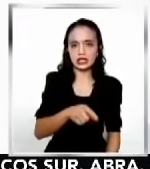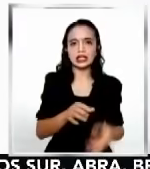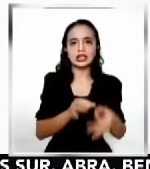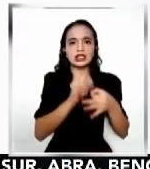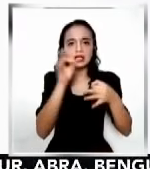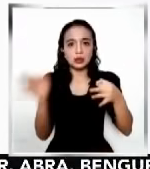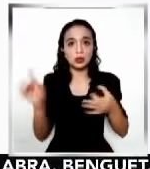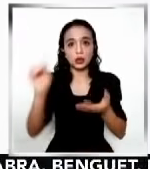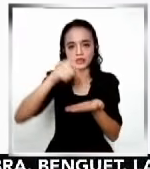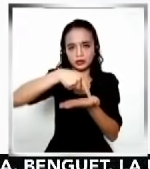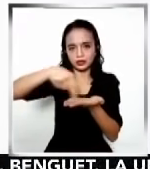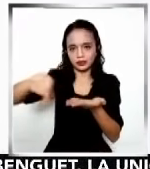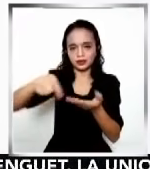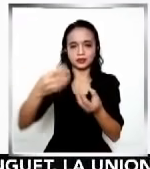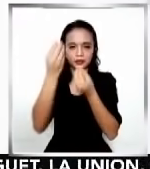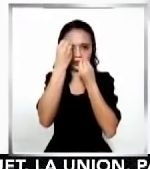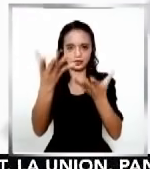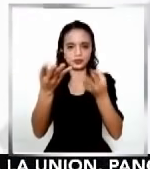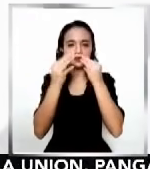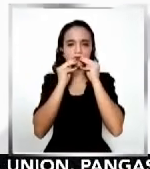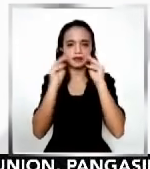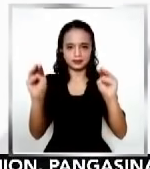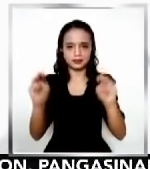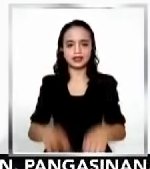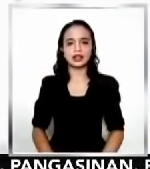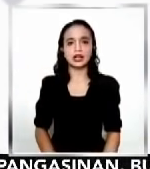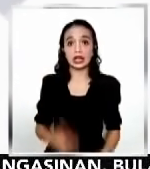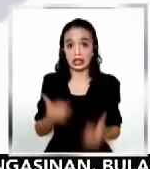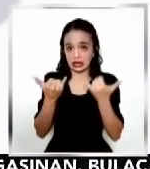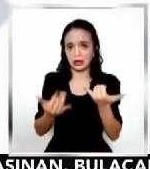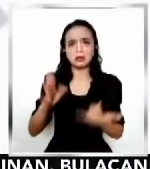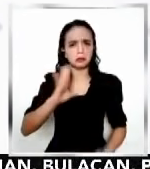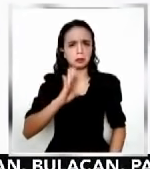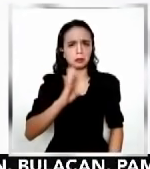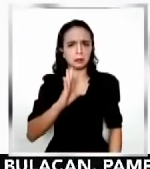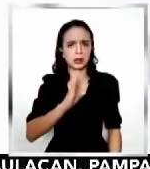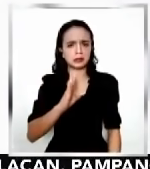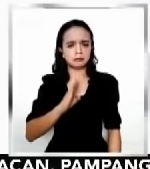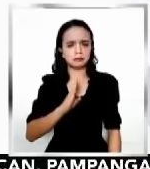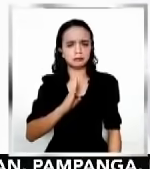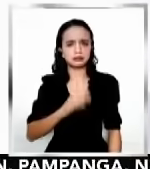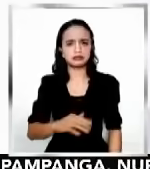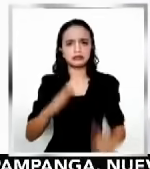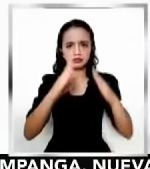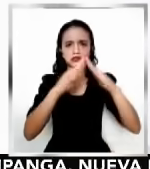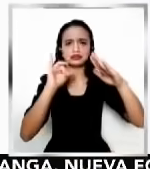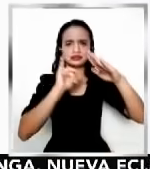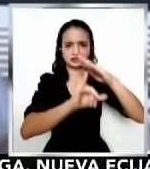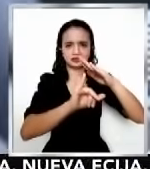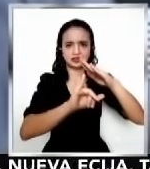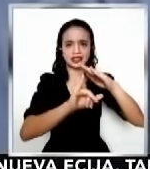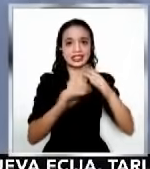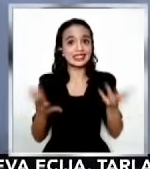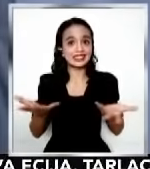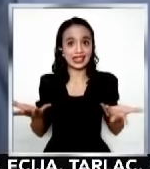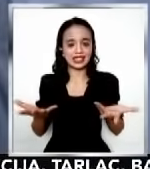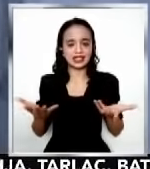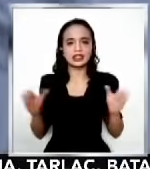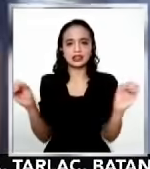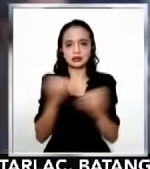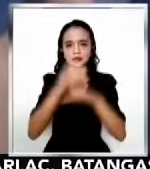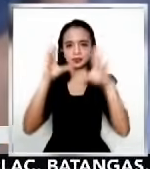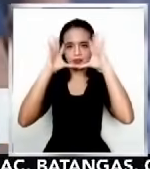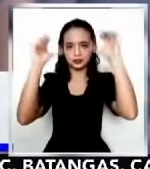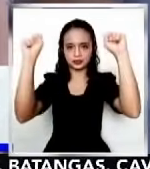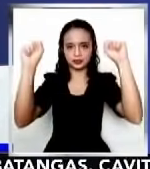the people. He is okay po. Nasa bahay lang po siya dyan po sa Malacanang. 45